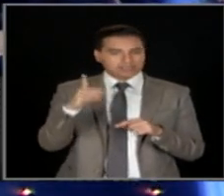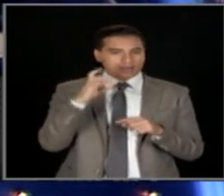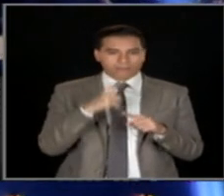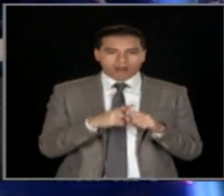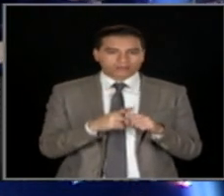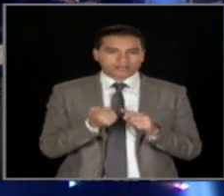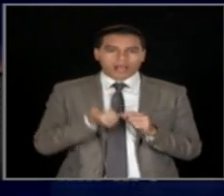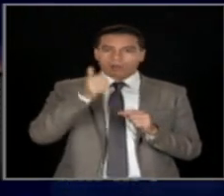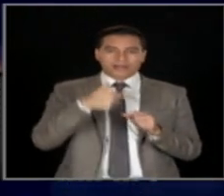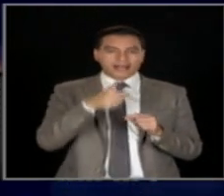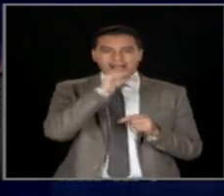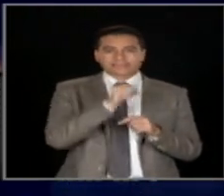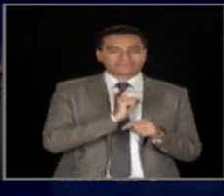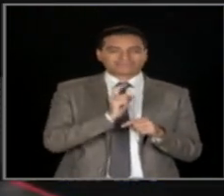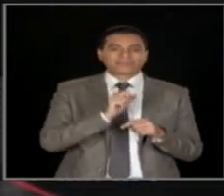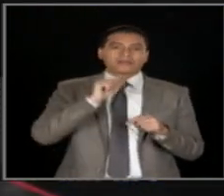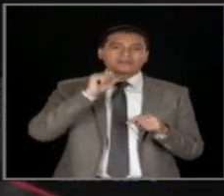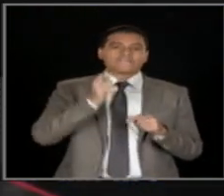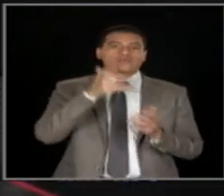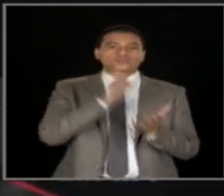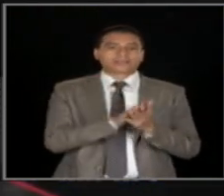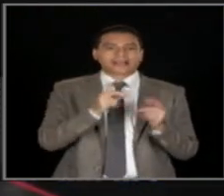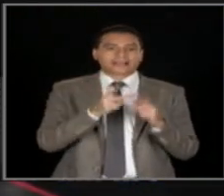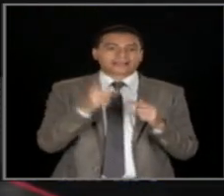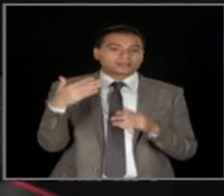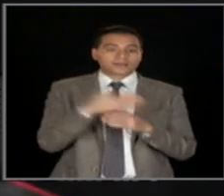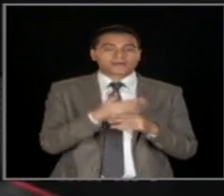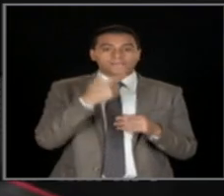حد. فرصة تانية.